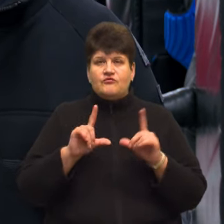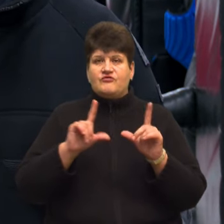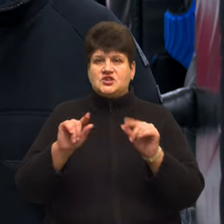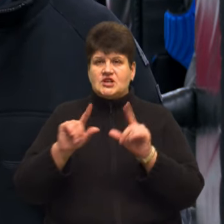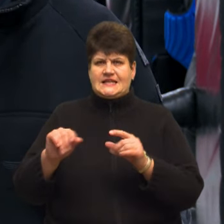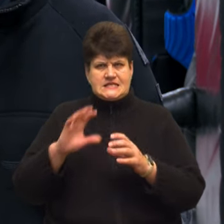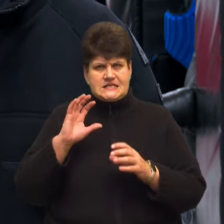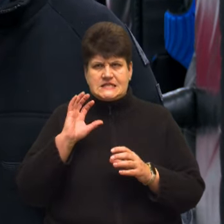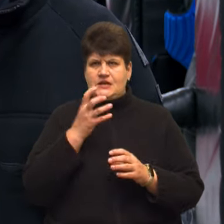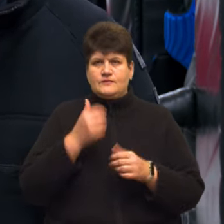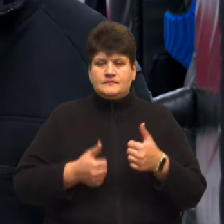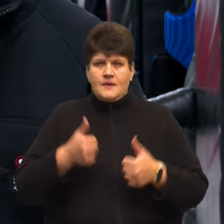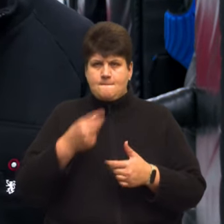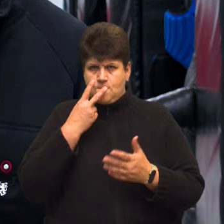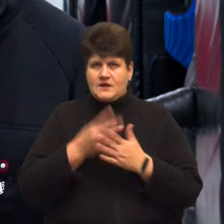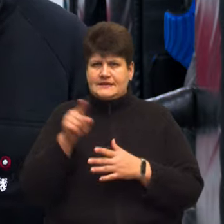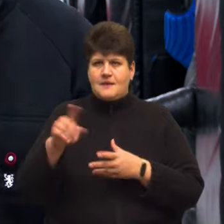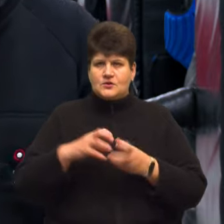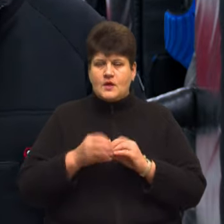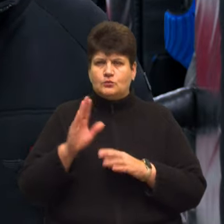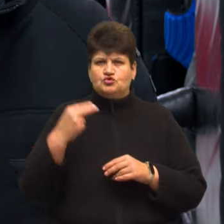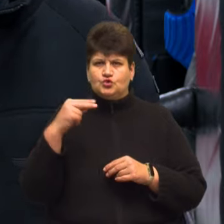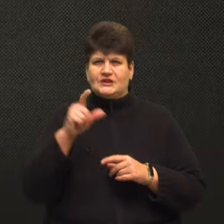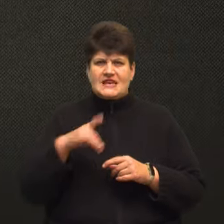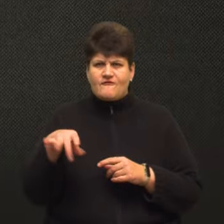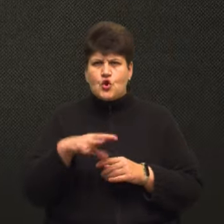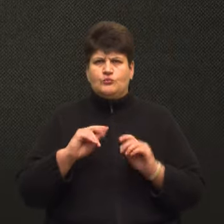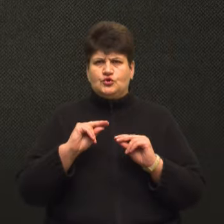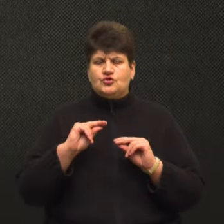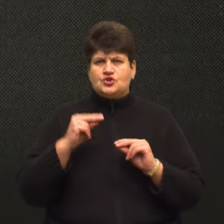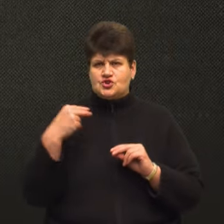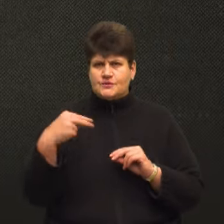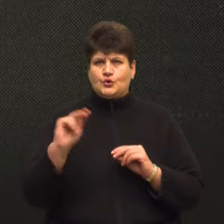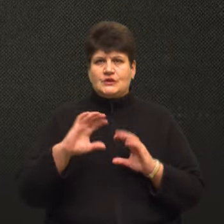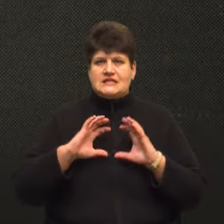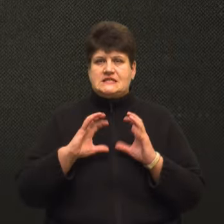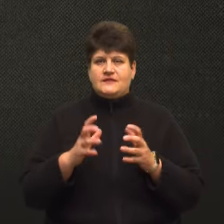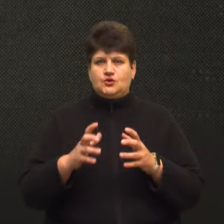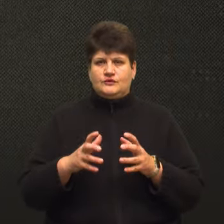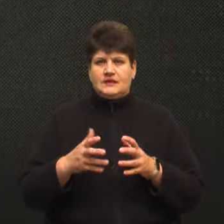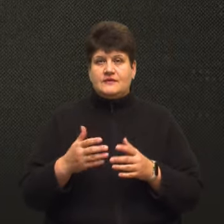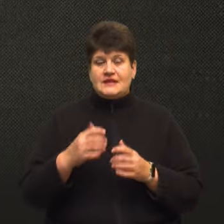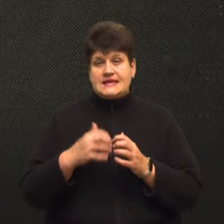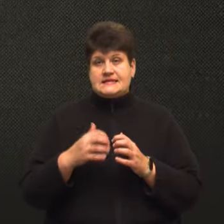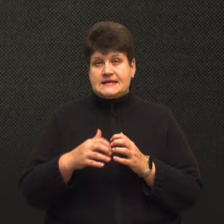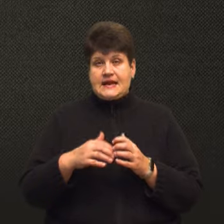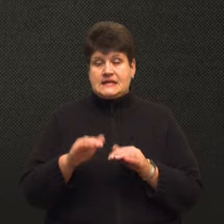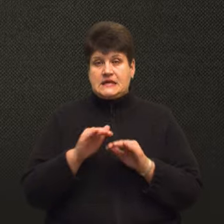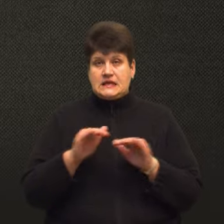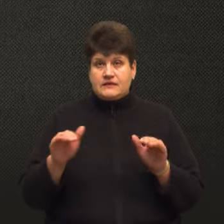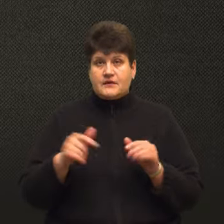старти там показувати результат бути чемпіонкою Європи чемпіонкою світу Али фіолетовий пояс - це середній рівень по поясах і таких